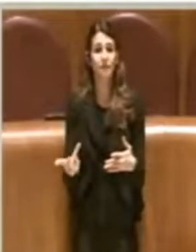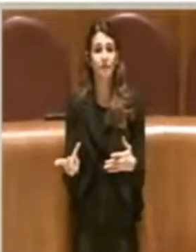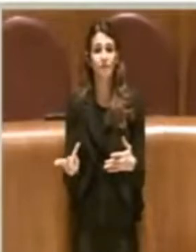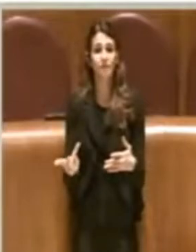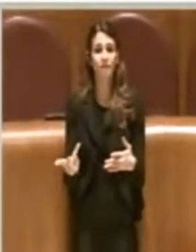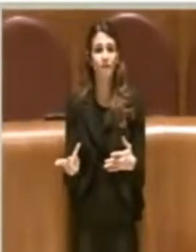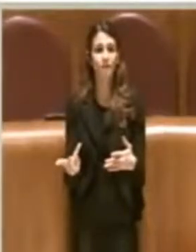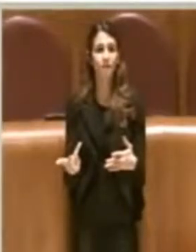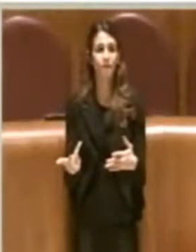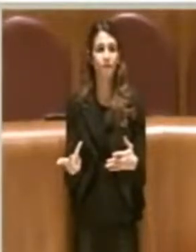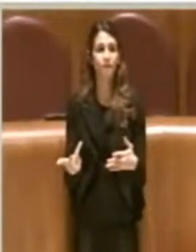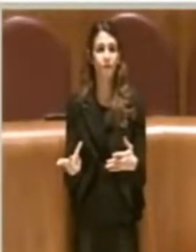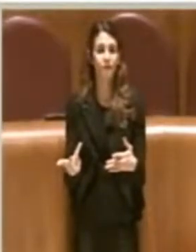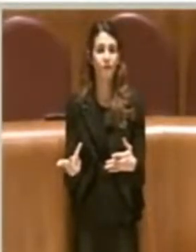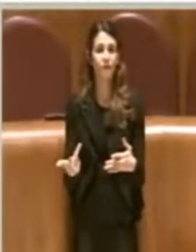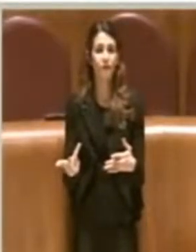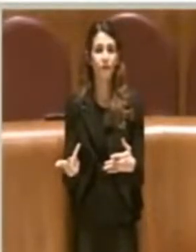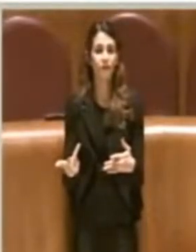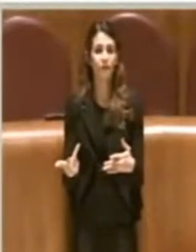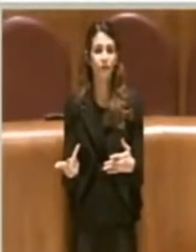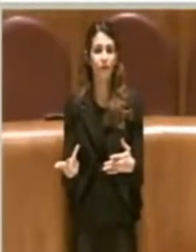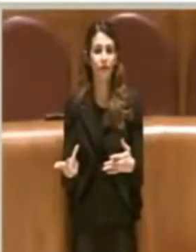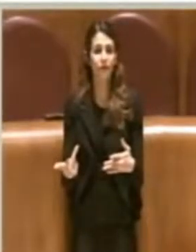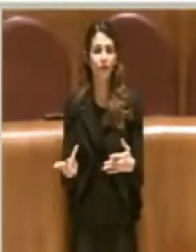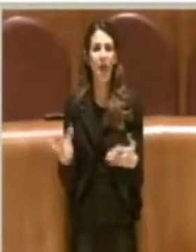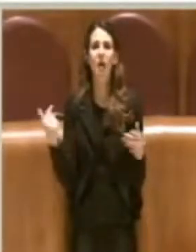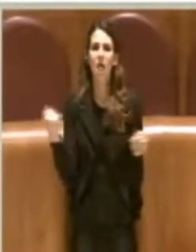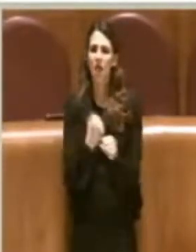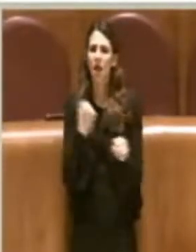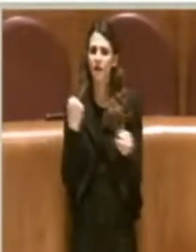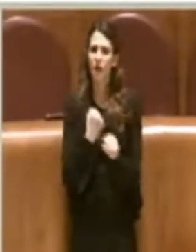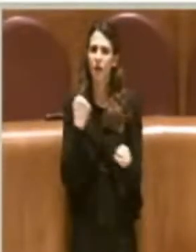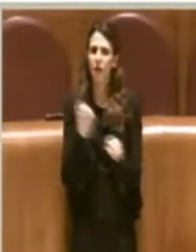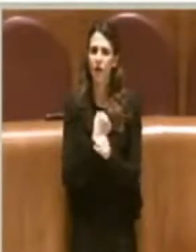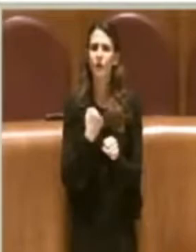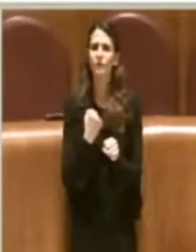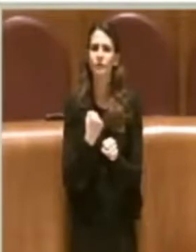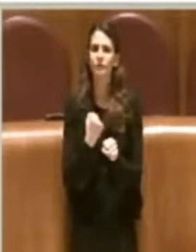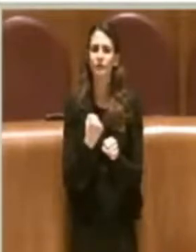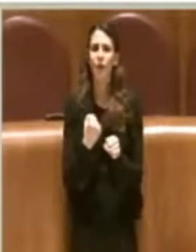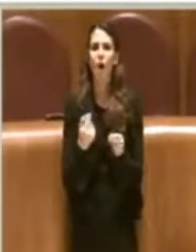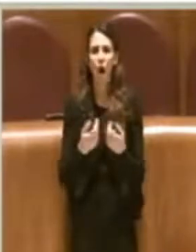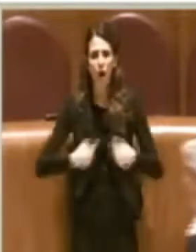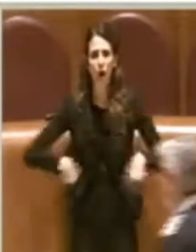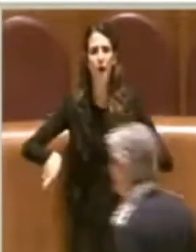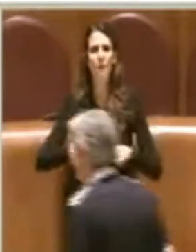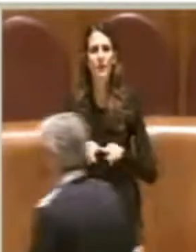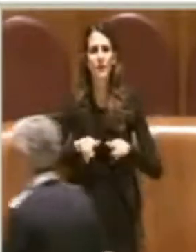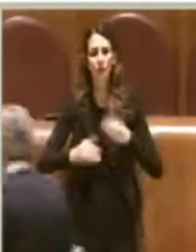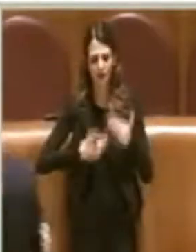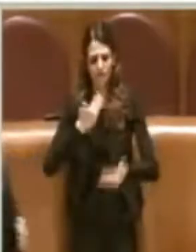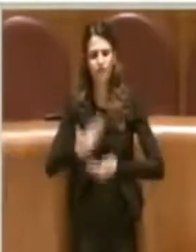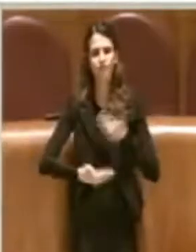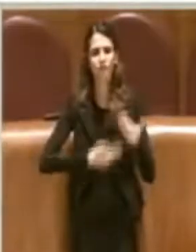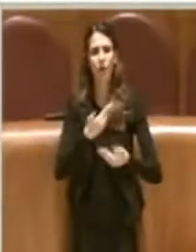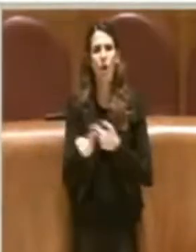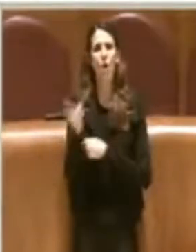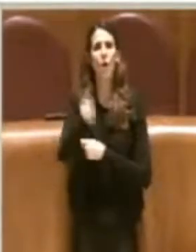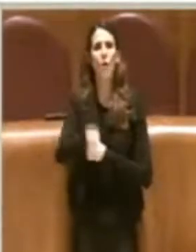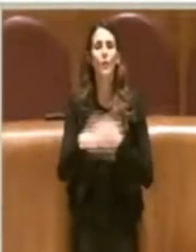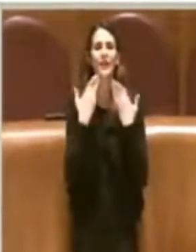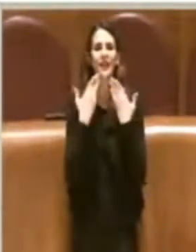può non essere dato atto insomma del lavoro portato avanti dalla commissione anche ovviamente con la partecipazione